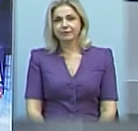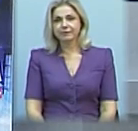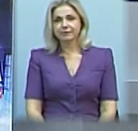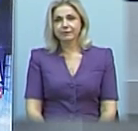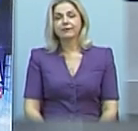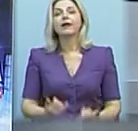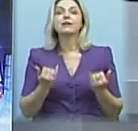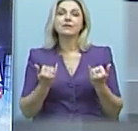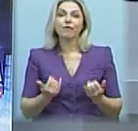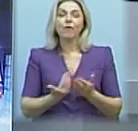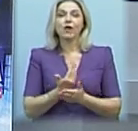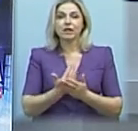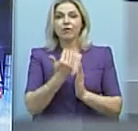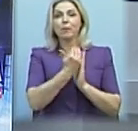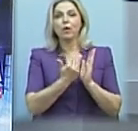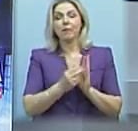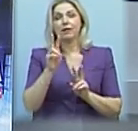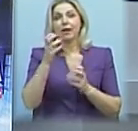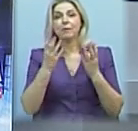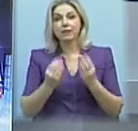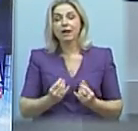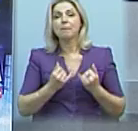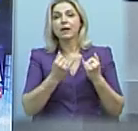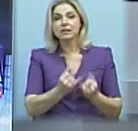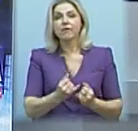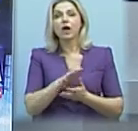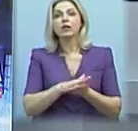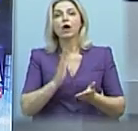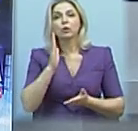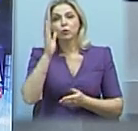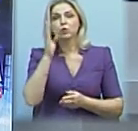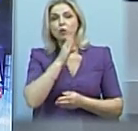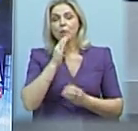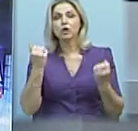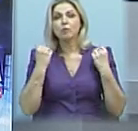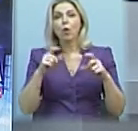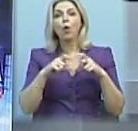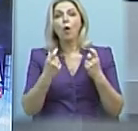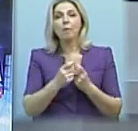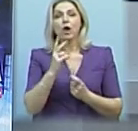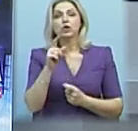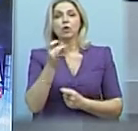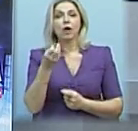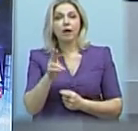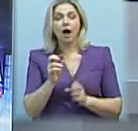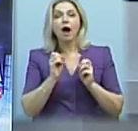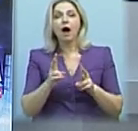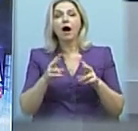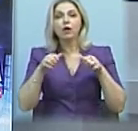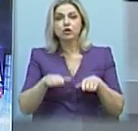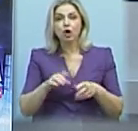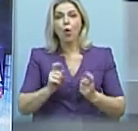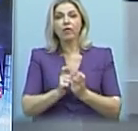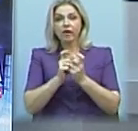Миколаївщини. І сьогоднішній випуск програми «Тема дня» присвячений подальшій долі спорткомплексу «Зоря». Як розв'язати конфлікт, який